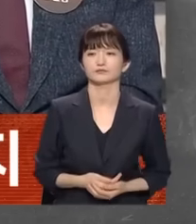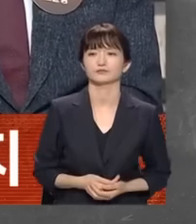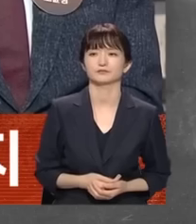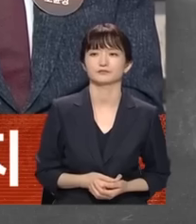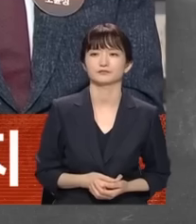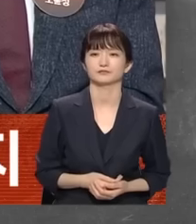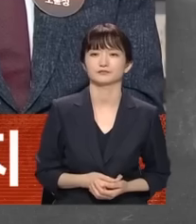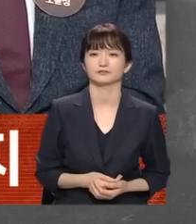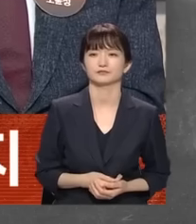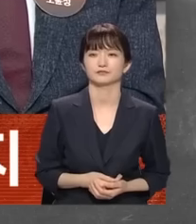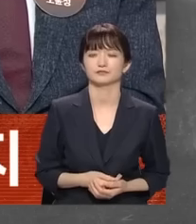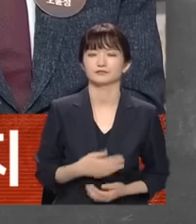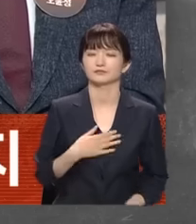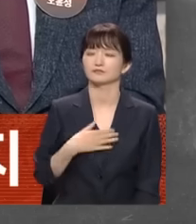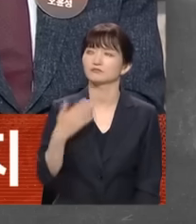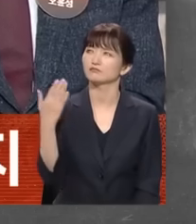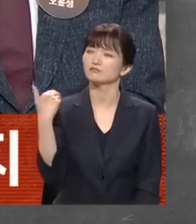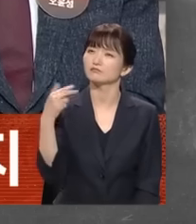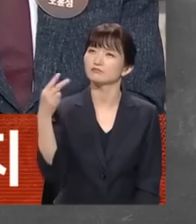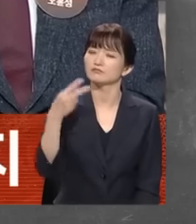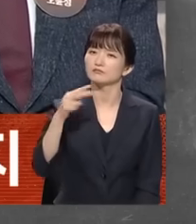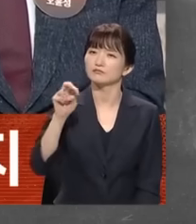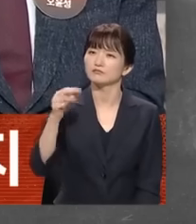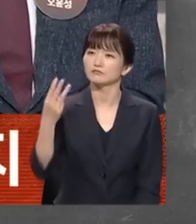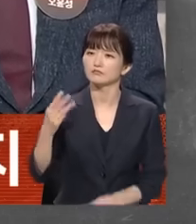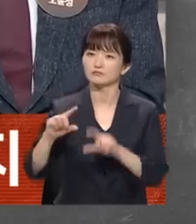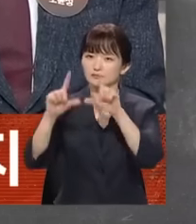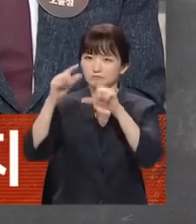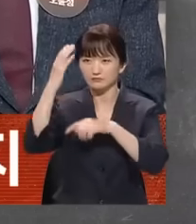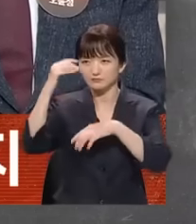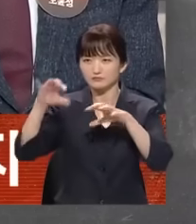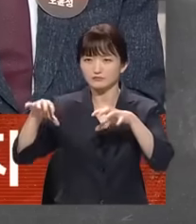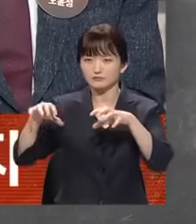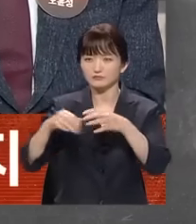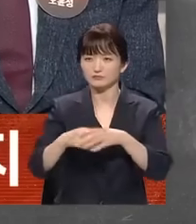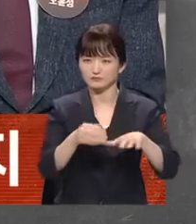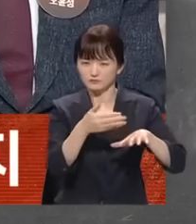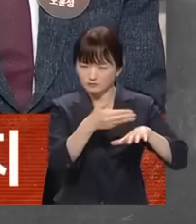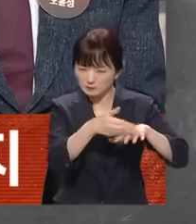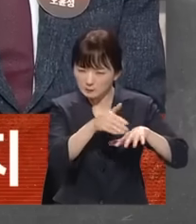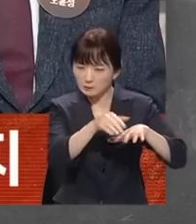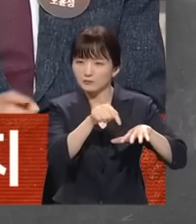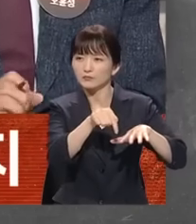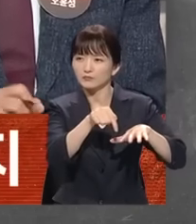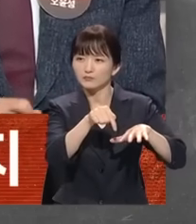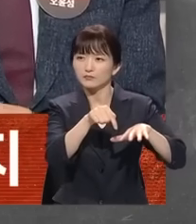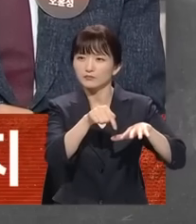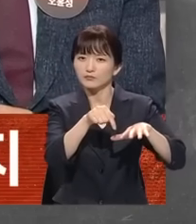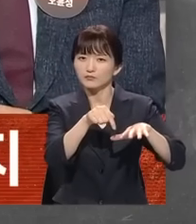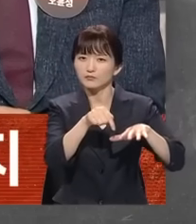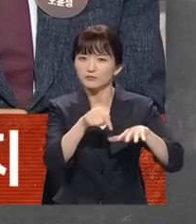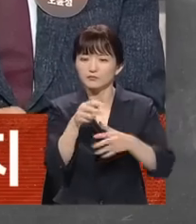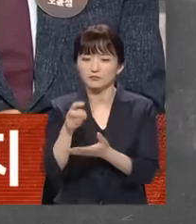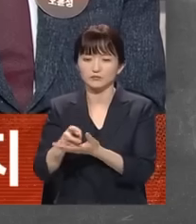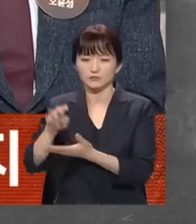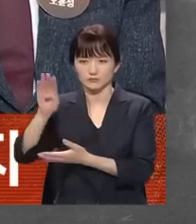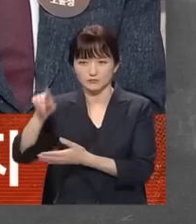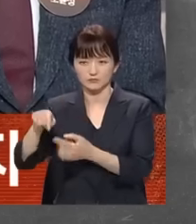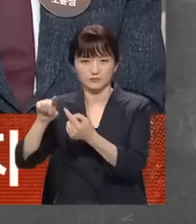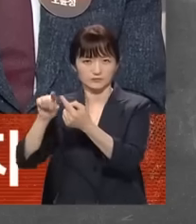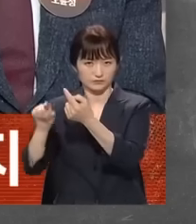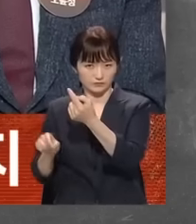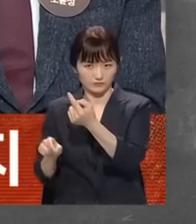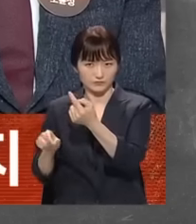제가 봤을 때 얼마 전에 2023년 대한민국의이 깡패에 대해서 법무부에서도 1월